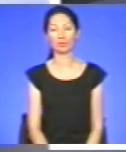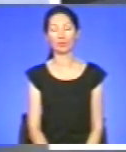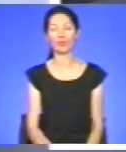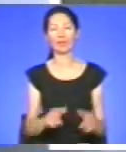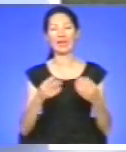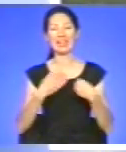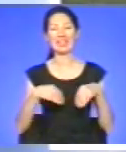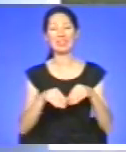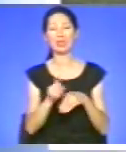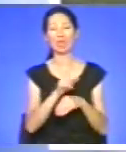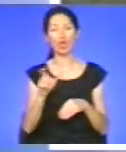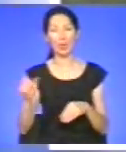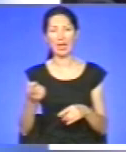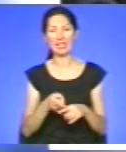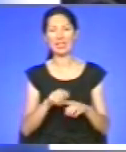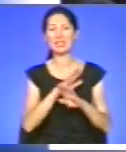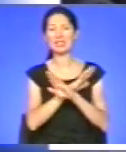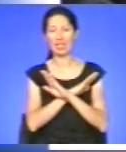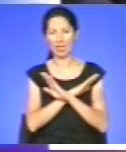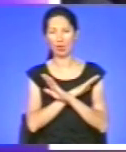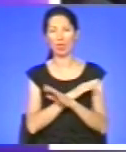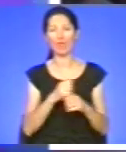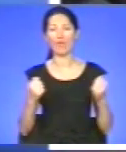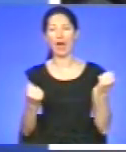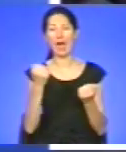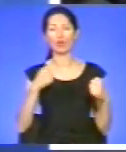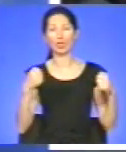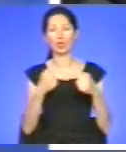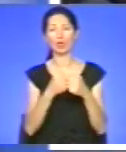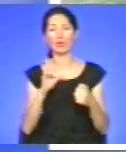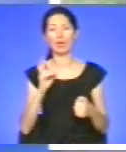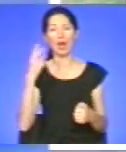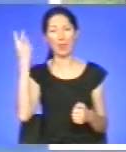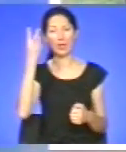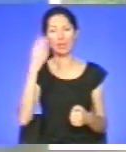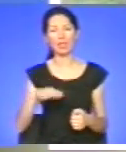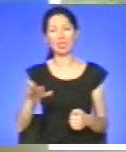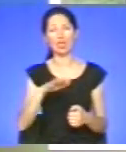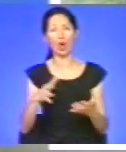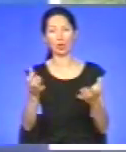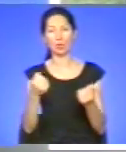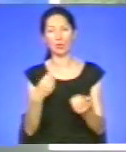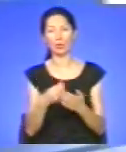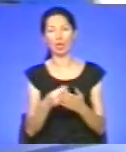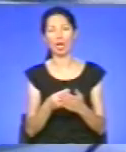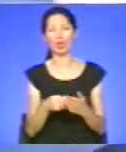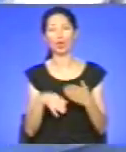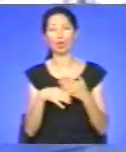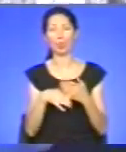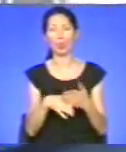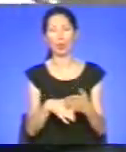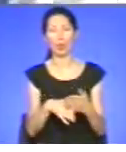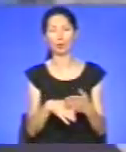Сім'ї тернополян, які загинули в автокатастрофі на Хмельниччині, отримають матеріальну допомогу.